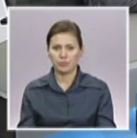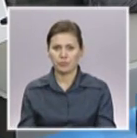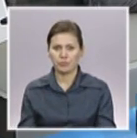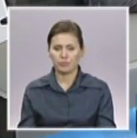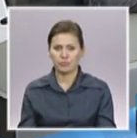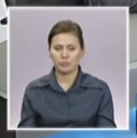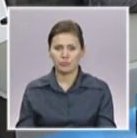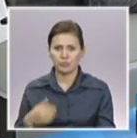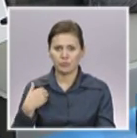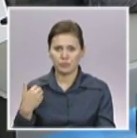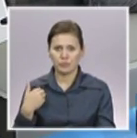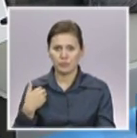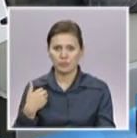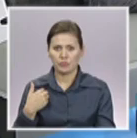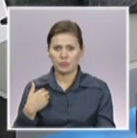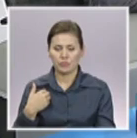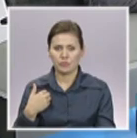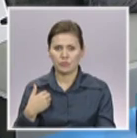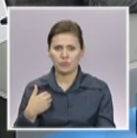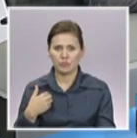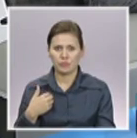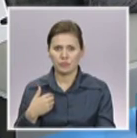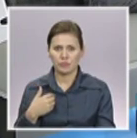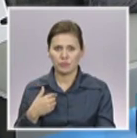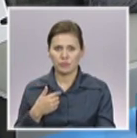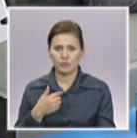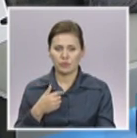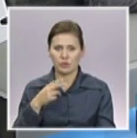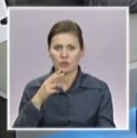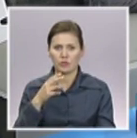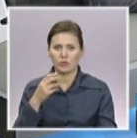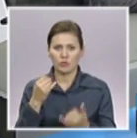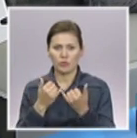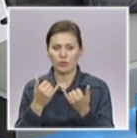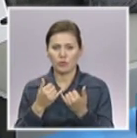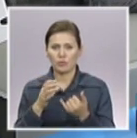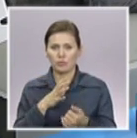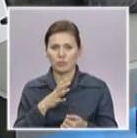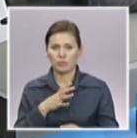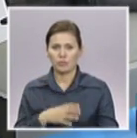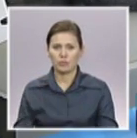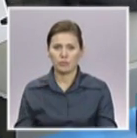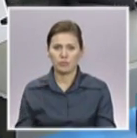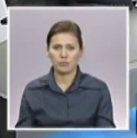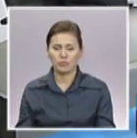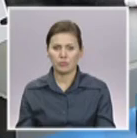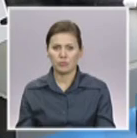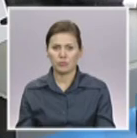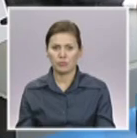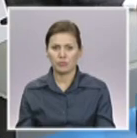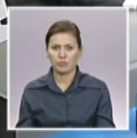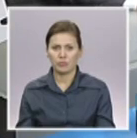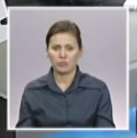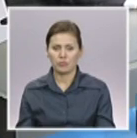жарық. Алло, сәлеметсіз бе? Сәлеметсіз бе, тыңдап отырмыз. Мына қонаққа бір сұрақ қояйын деп едім. Иә, қойыңыз.